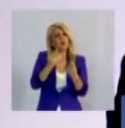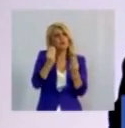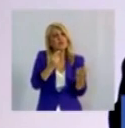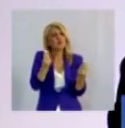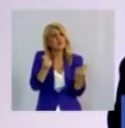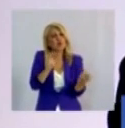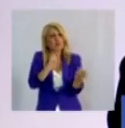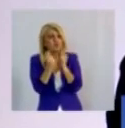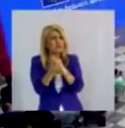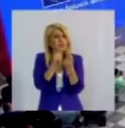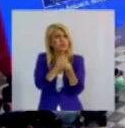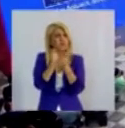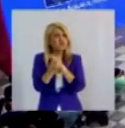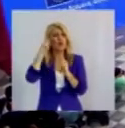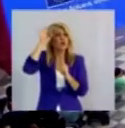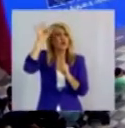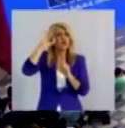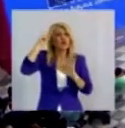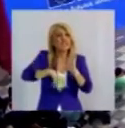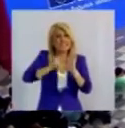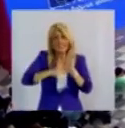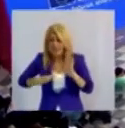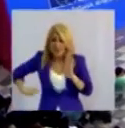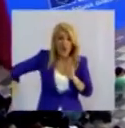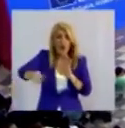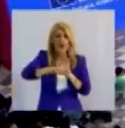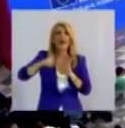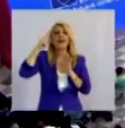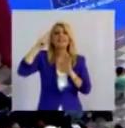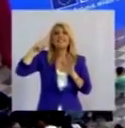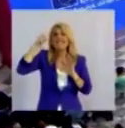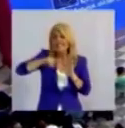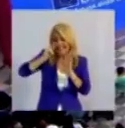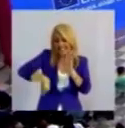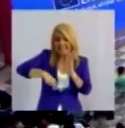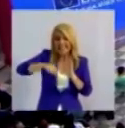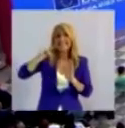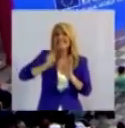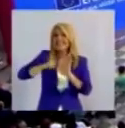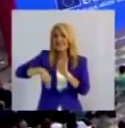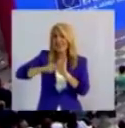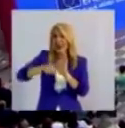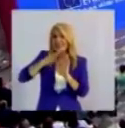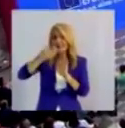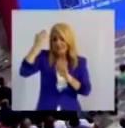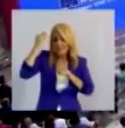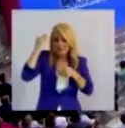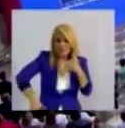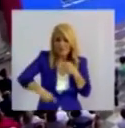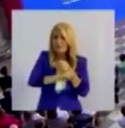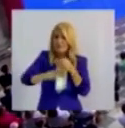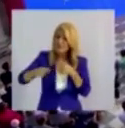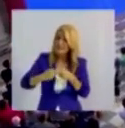να μην χαθεί καμία σύμβαση, δώσουμε παράταση συμβάσεων και να επιτευχθούν όλες οι απαιτήσεις